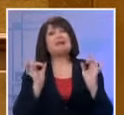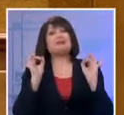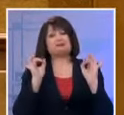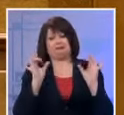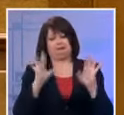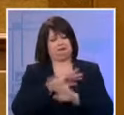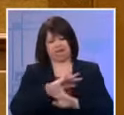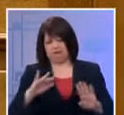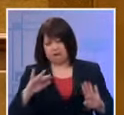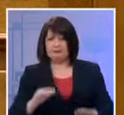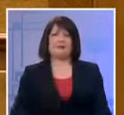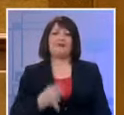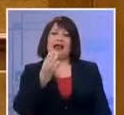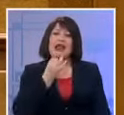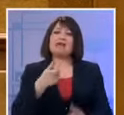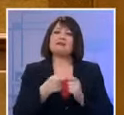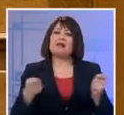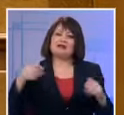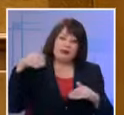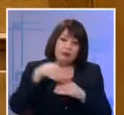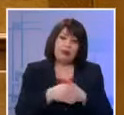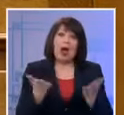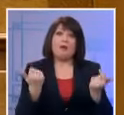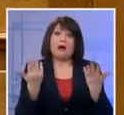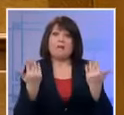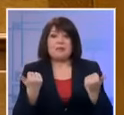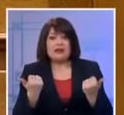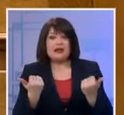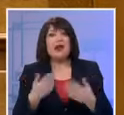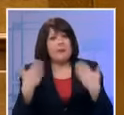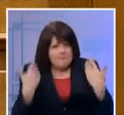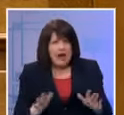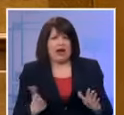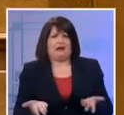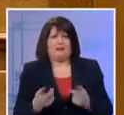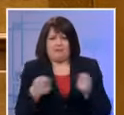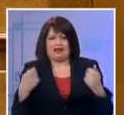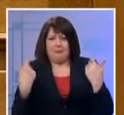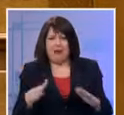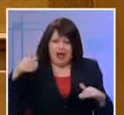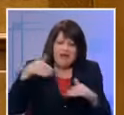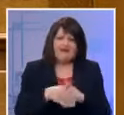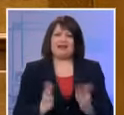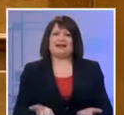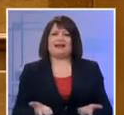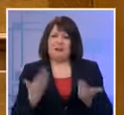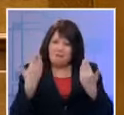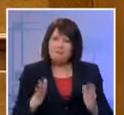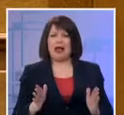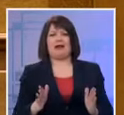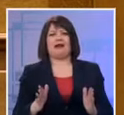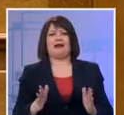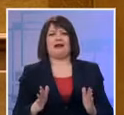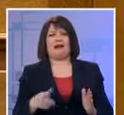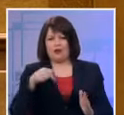Μιλάτε για τα ηφαισιακά μέτρα που δεν πρόκειται να πάρετε. Αλλά έχετε ήδη πάρει ηφαισιακά μέτρα. Τα έχετε πάρει με τη στάση